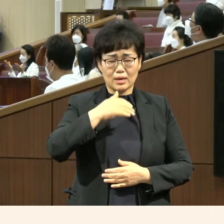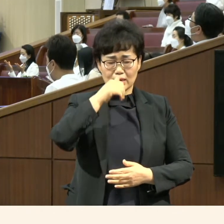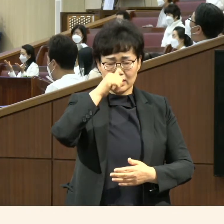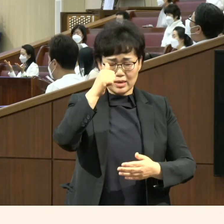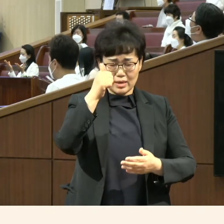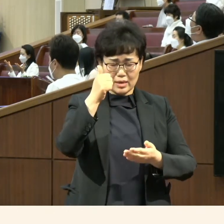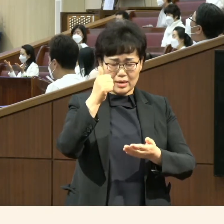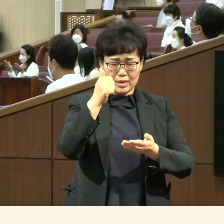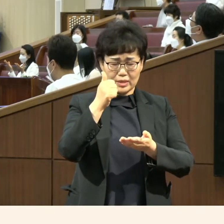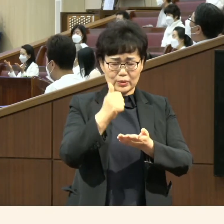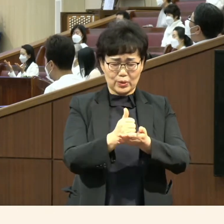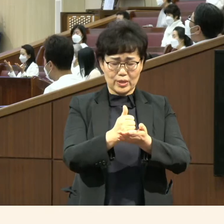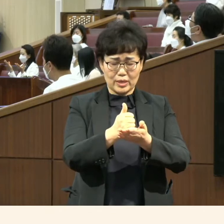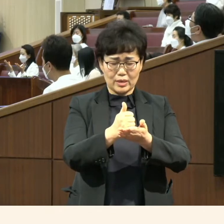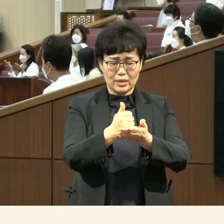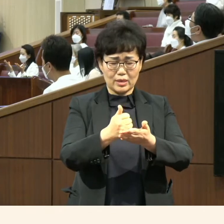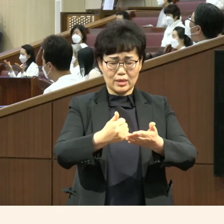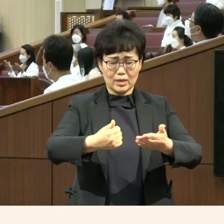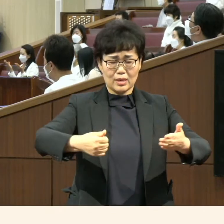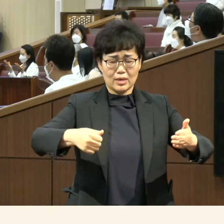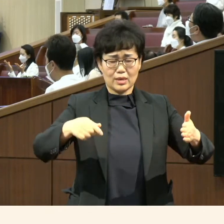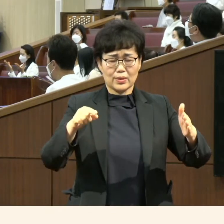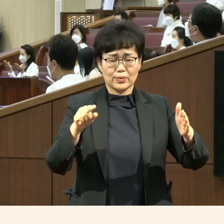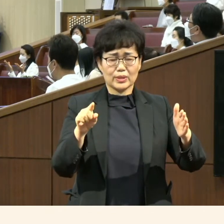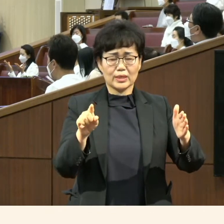나의 죄